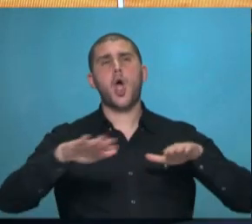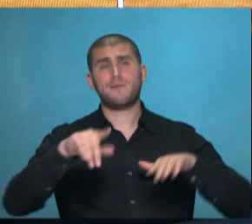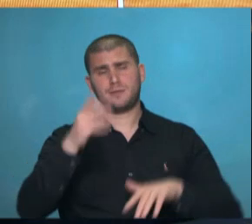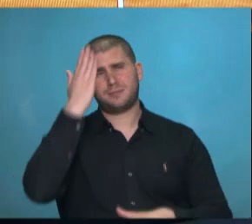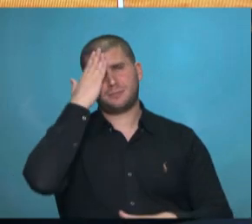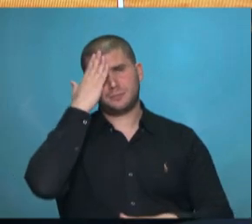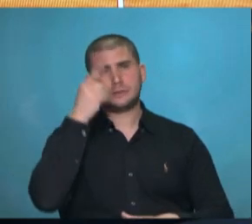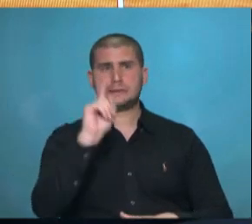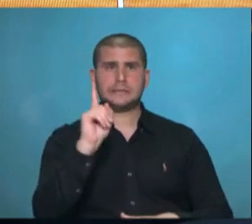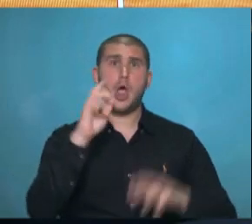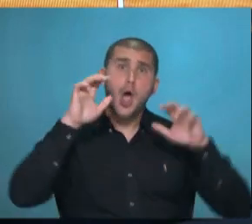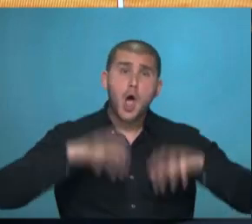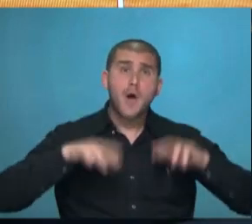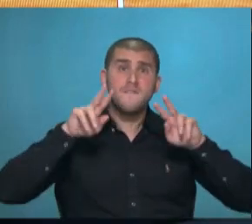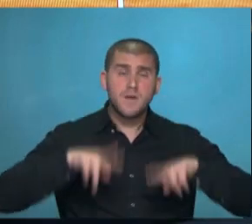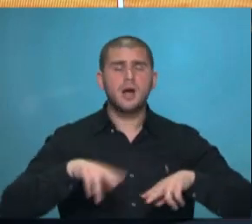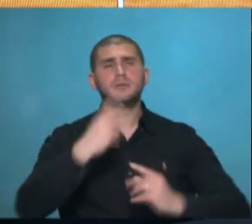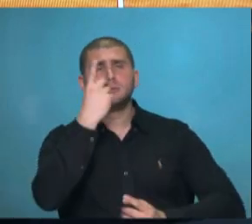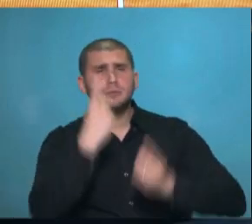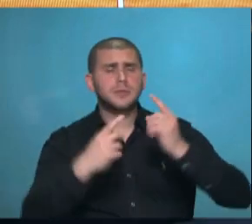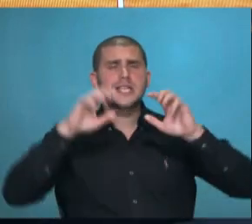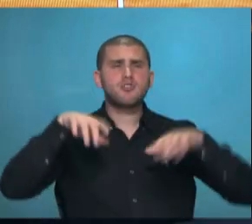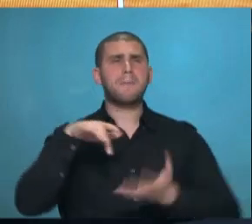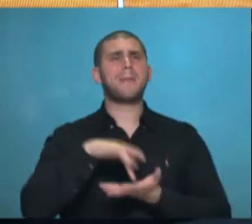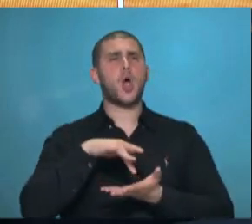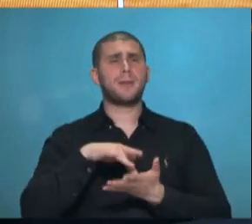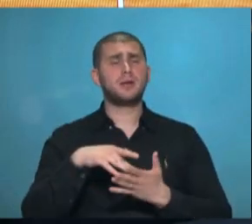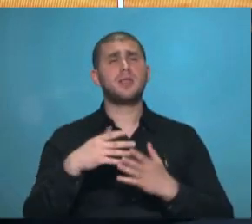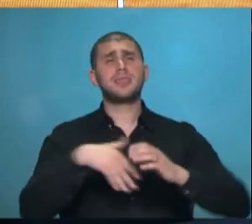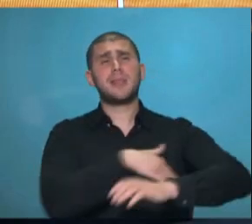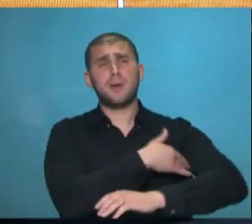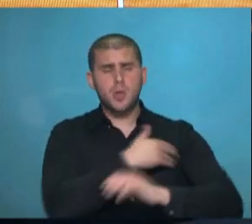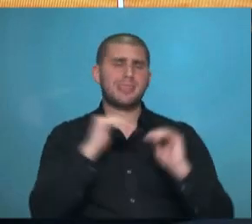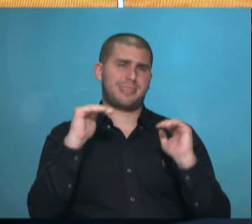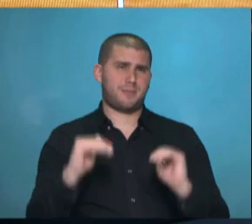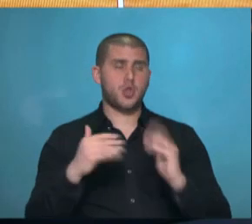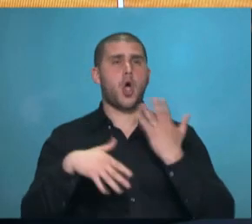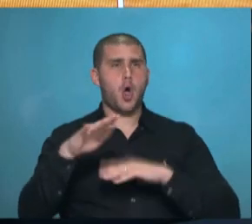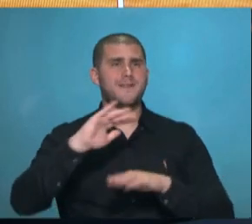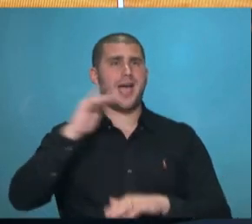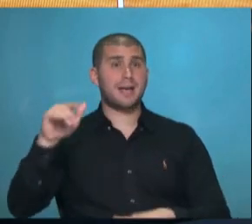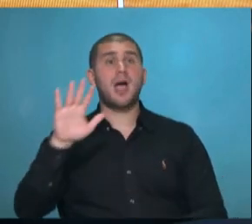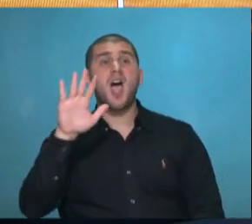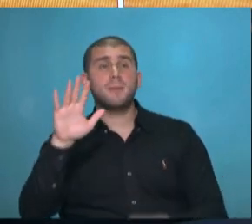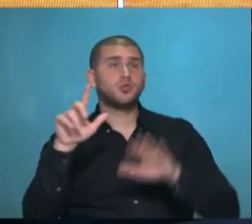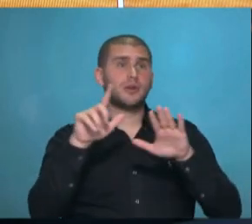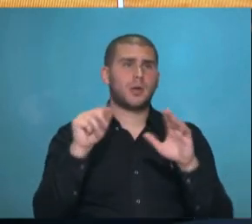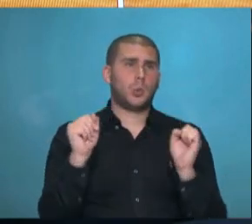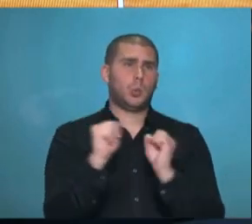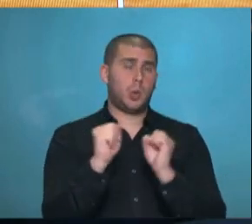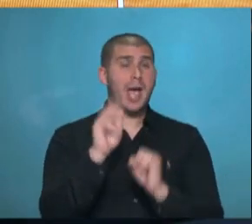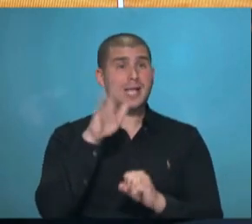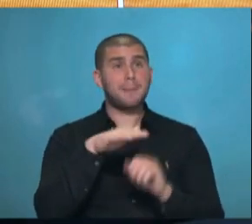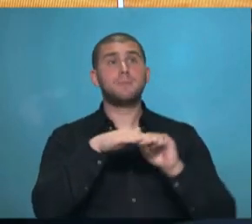את זה, זה לא שירד כל הזמן, אבל יכול לרדת גשם מקומי. טמפרטורות כרגיל נמוכות, בעיקר בערים, 5-7 מעלות. גם לאורך